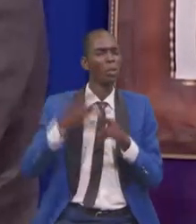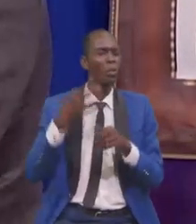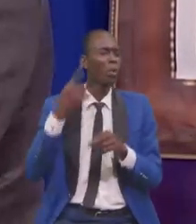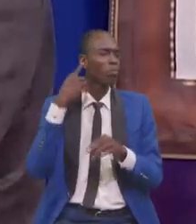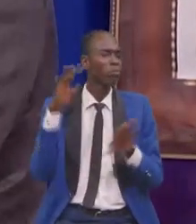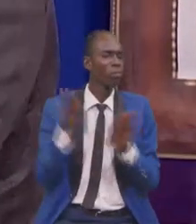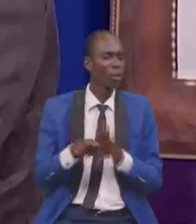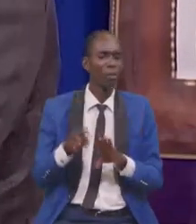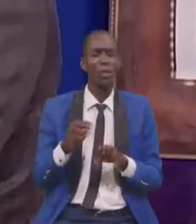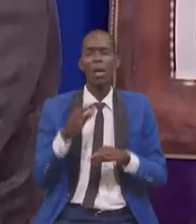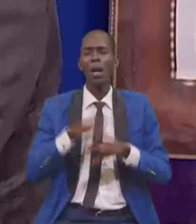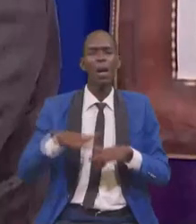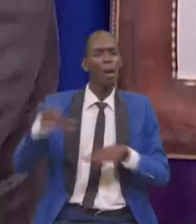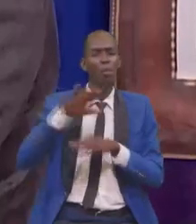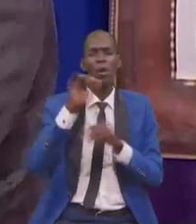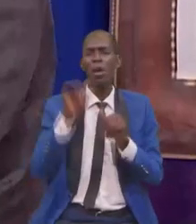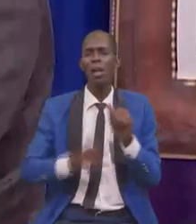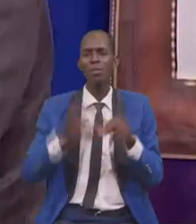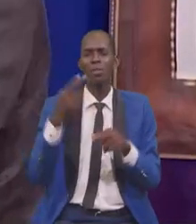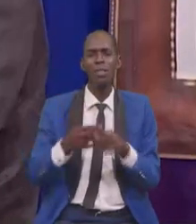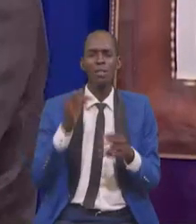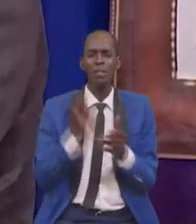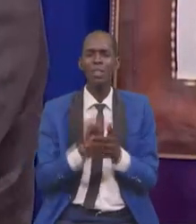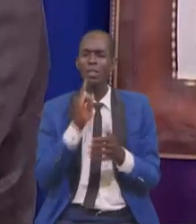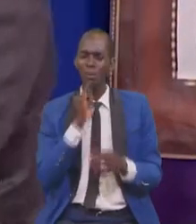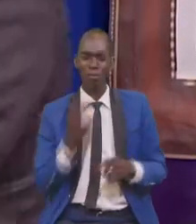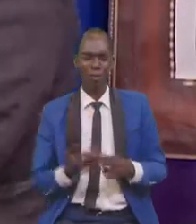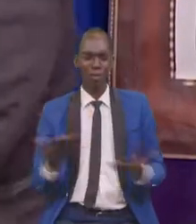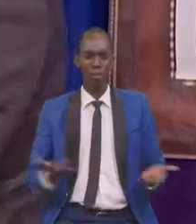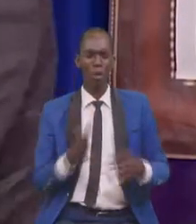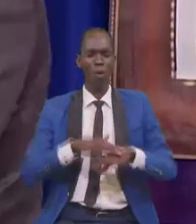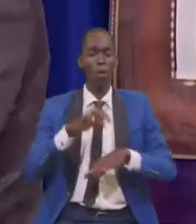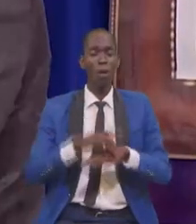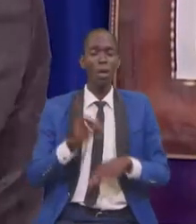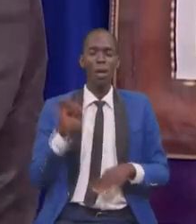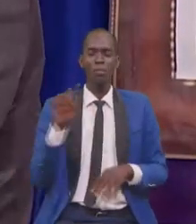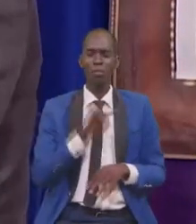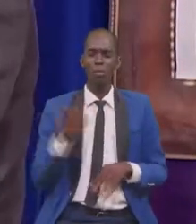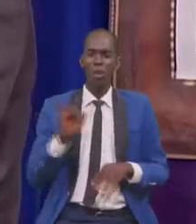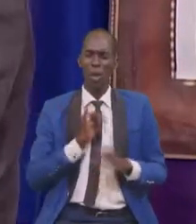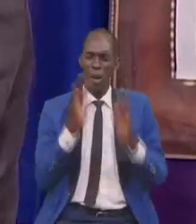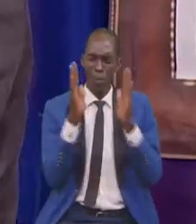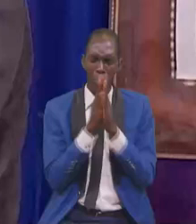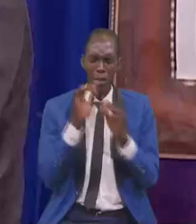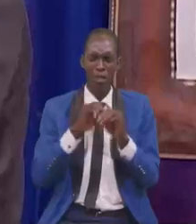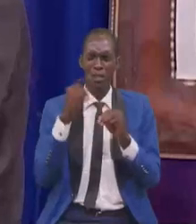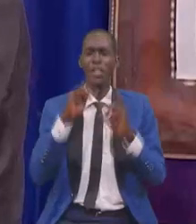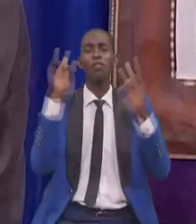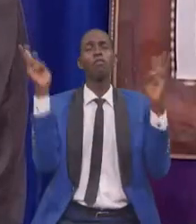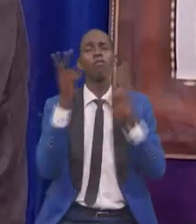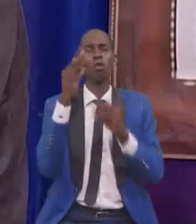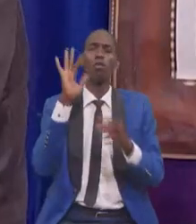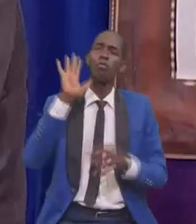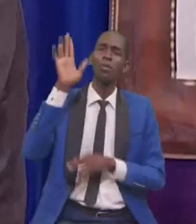du nom de surdité, au-dessus du nom de tout nom nommé sur terre. Ainsi je prie, Seigneur, dans